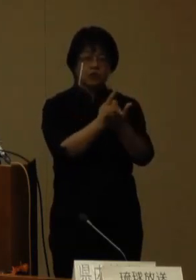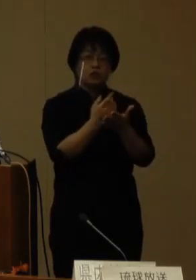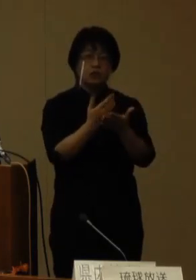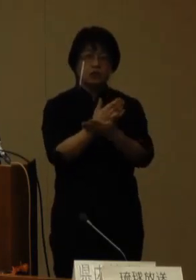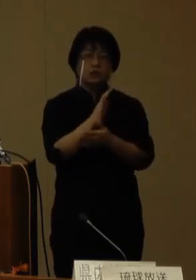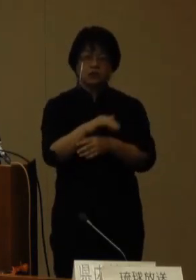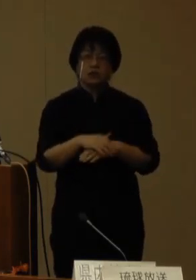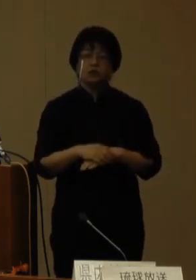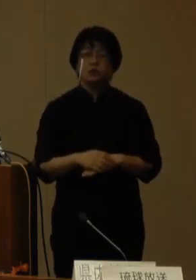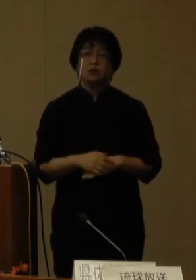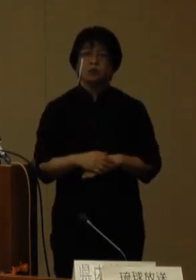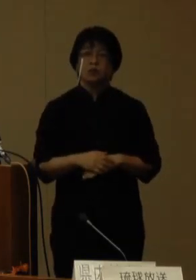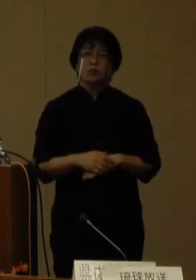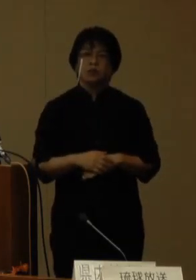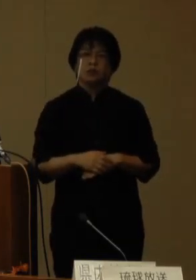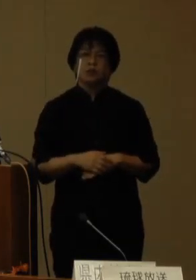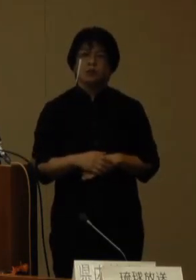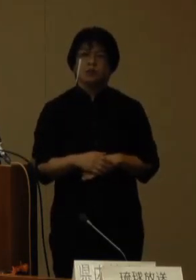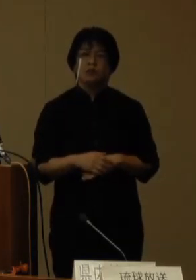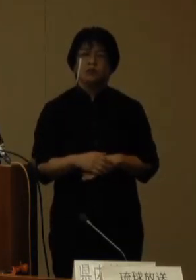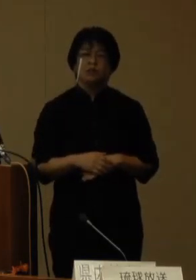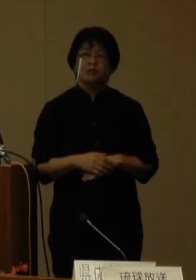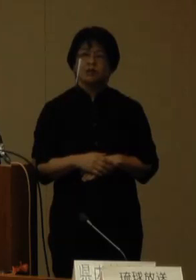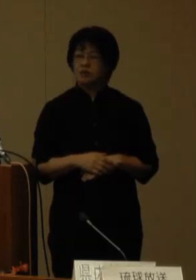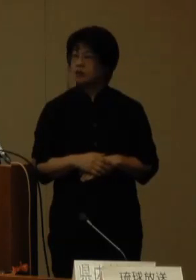ので持ち帰って検討します。